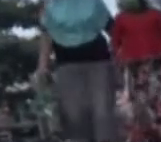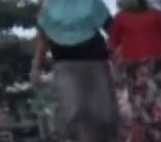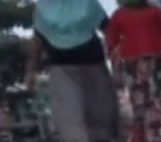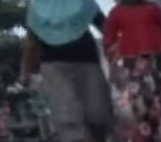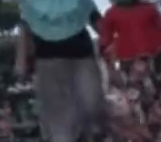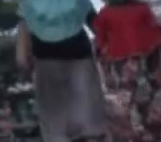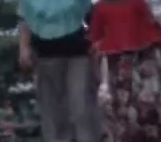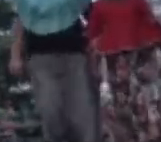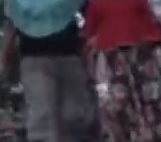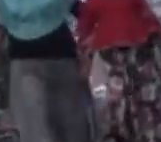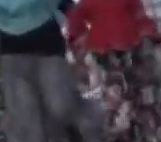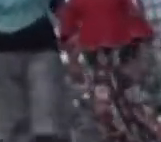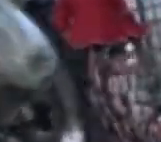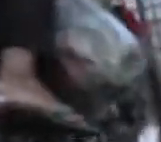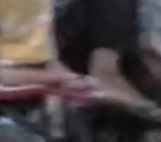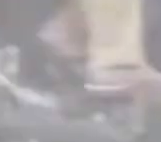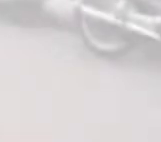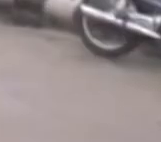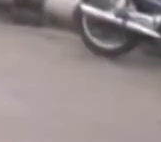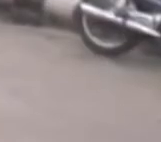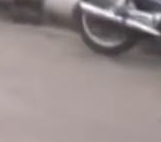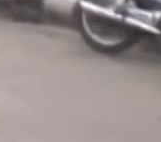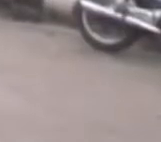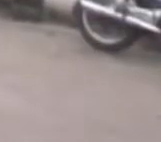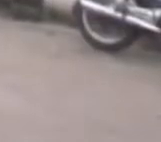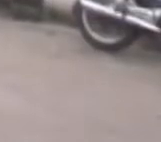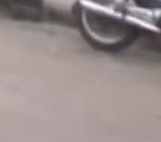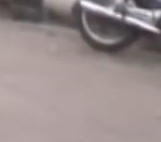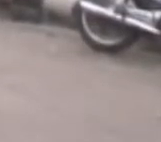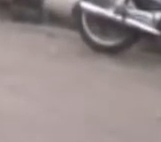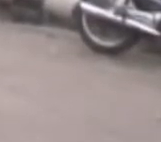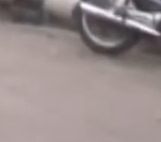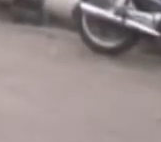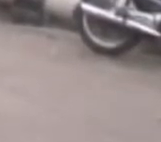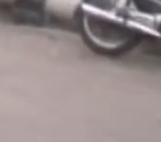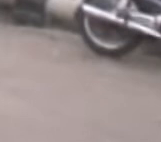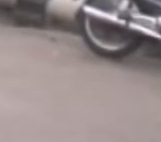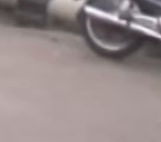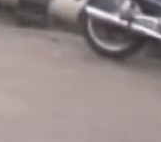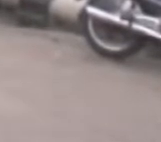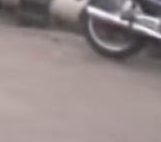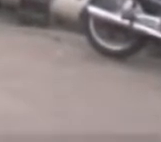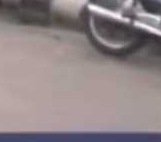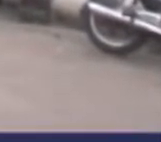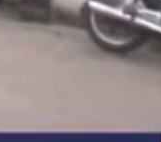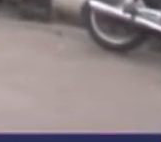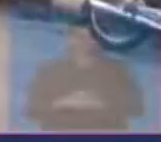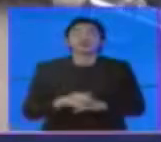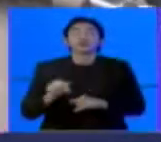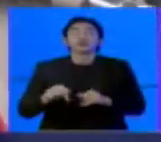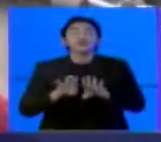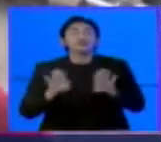penjual yang belum memakai Pasker ada penataan barumu kata di luar sampai 09.00